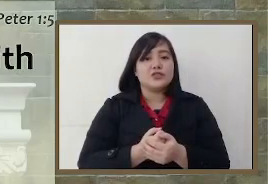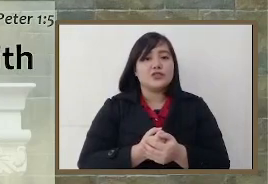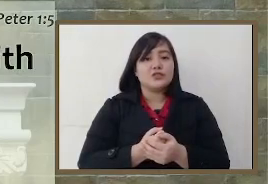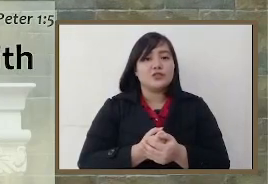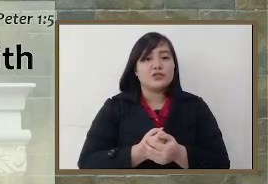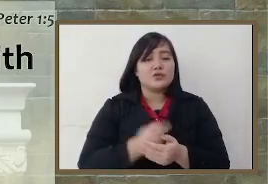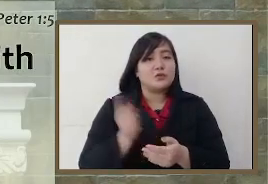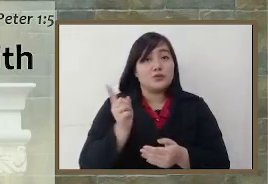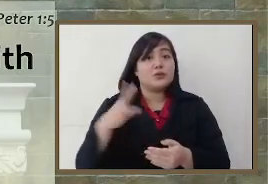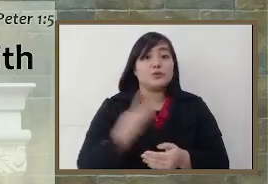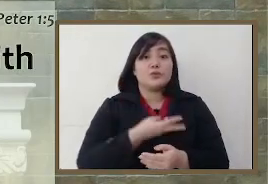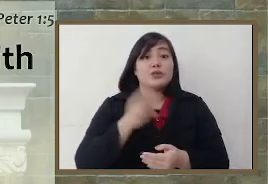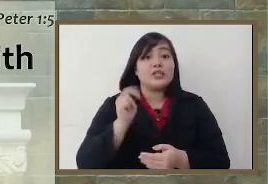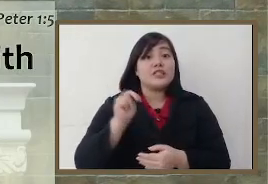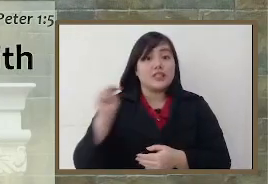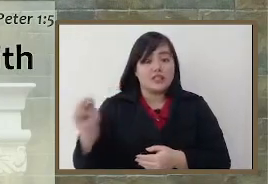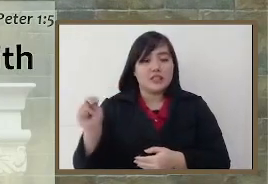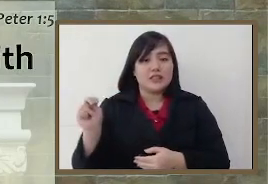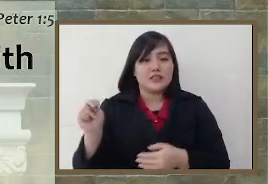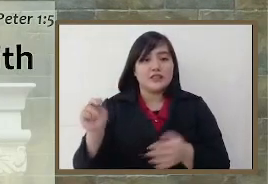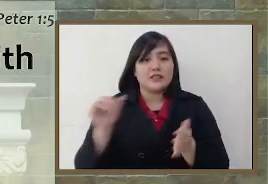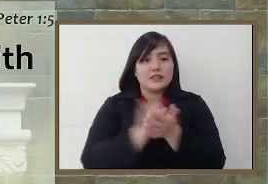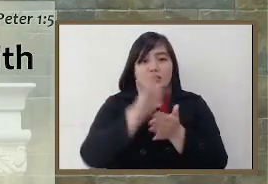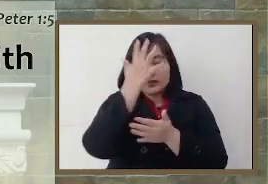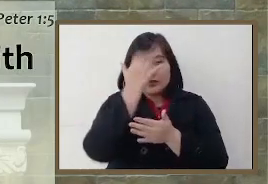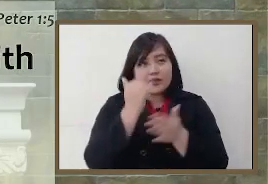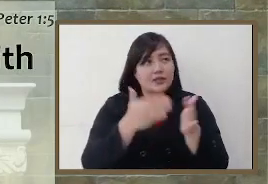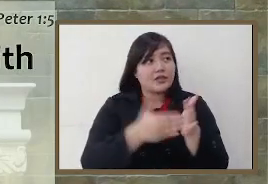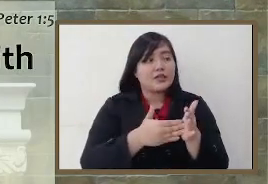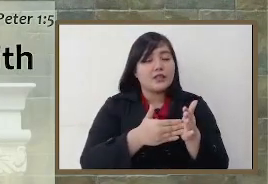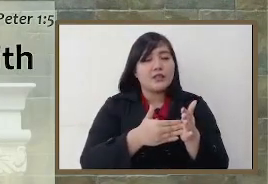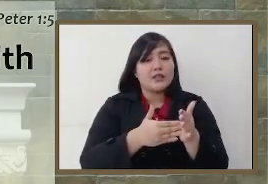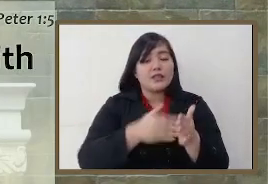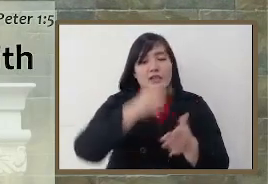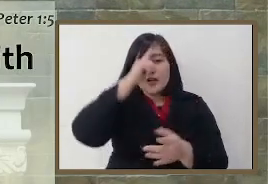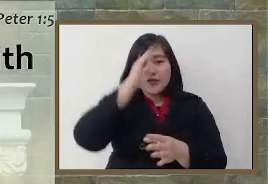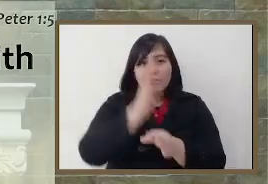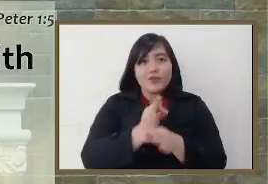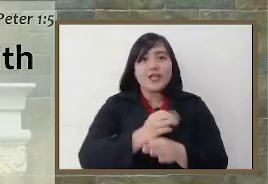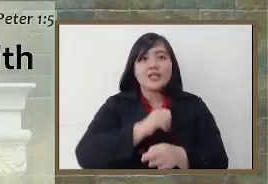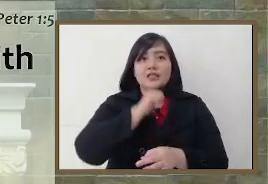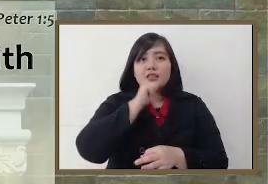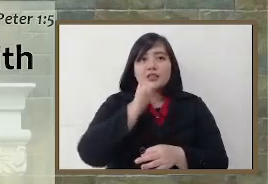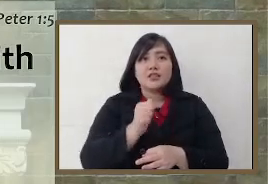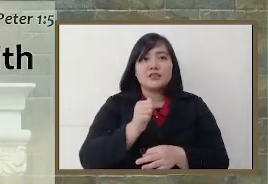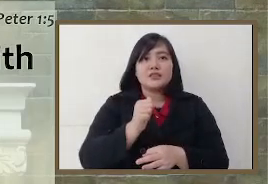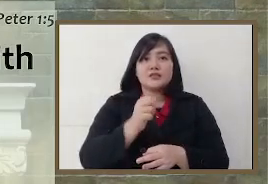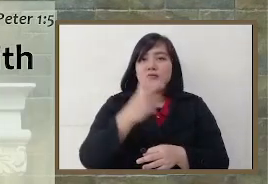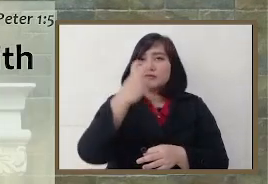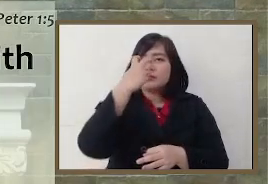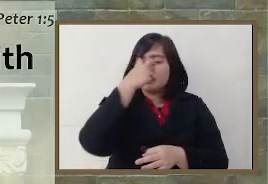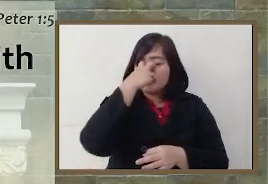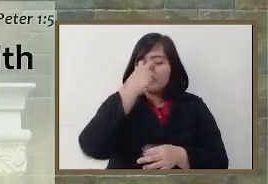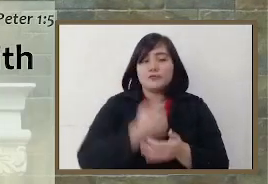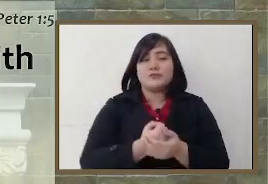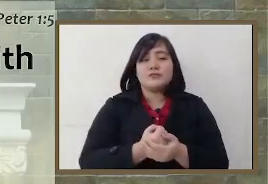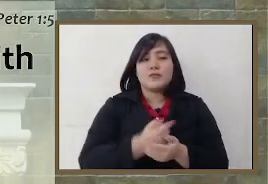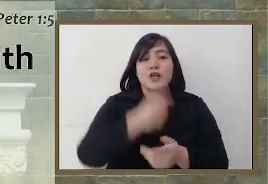knowledge. Kaya sinasabi ko po sa inyo, faith is not blind. Faith must